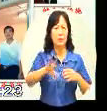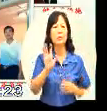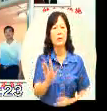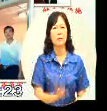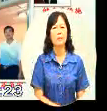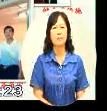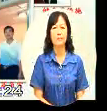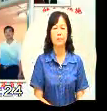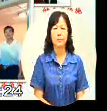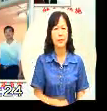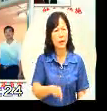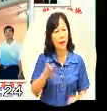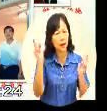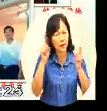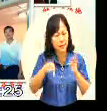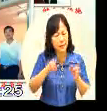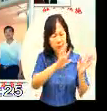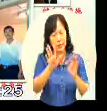那这个现象呢，